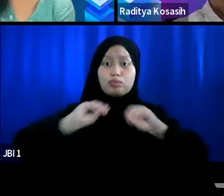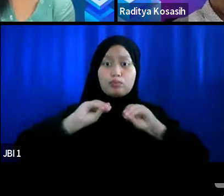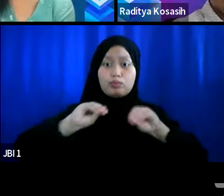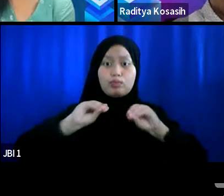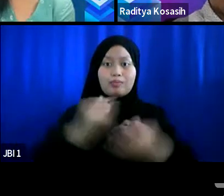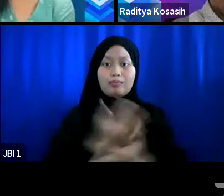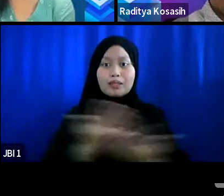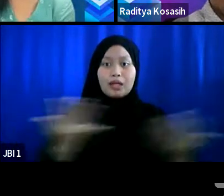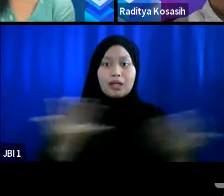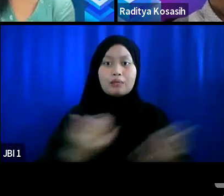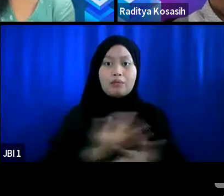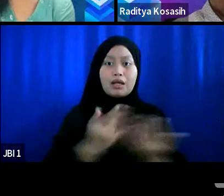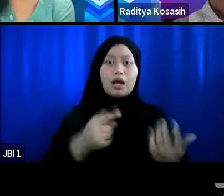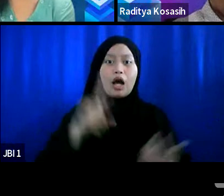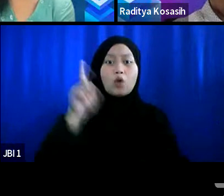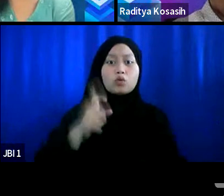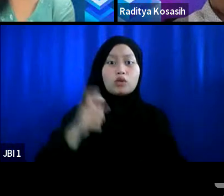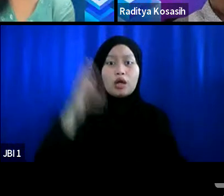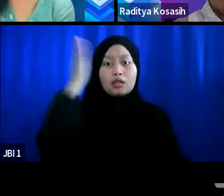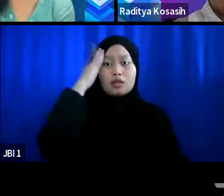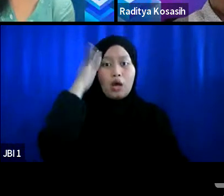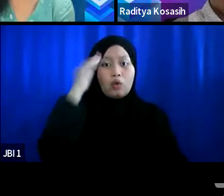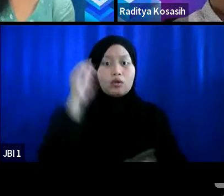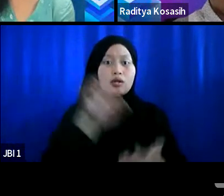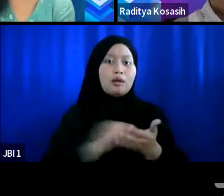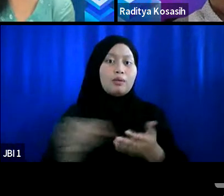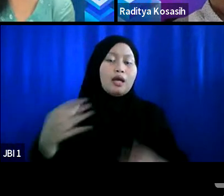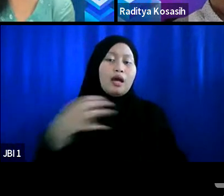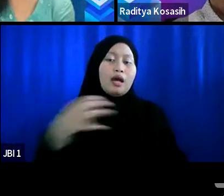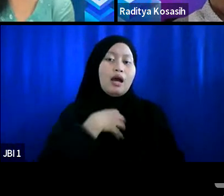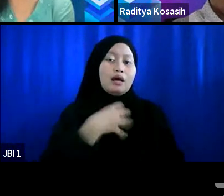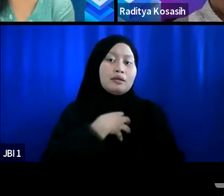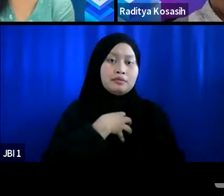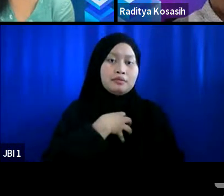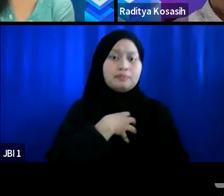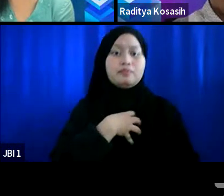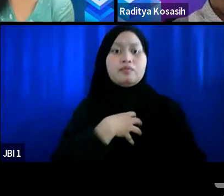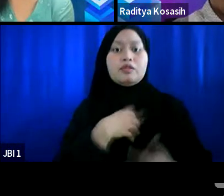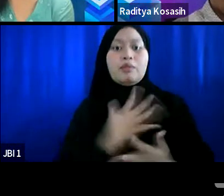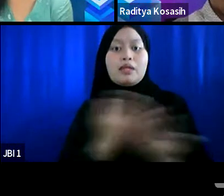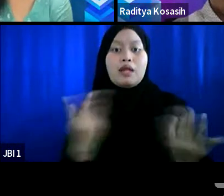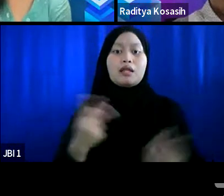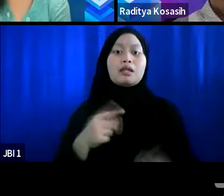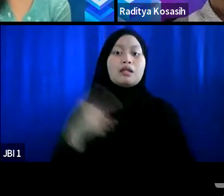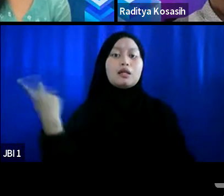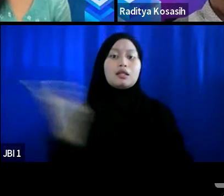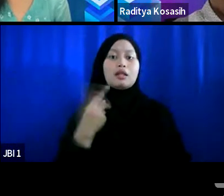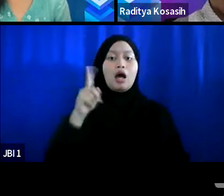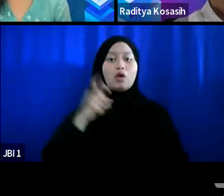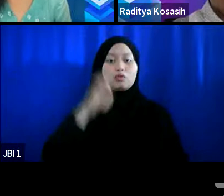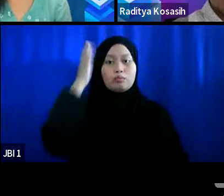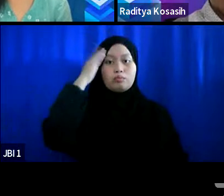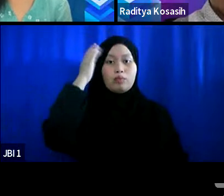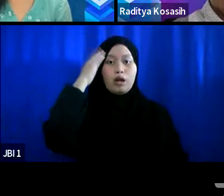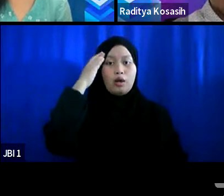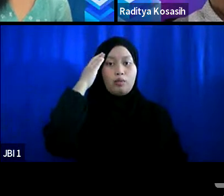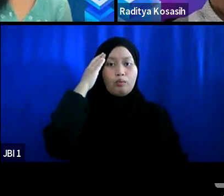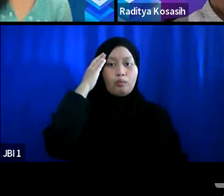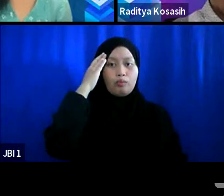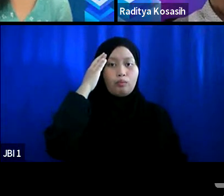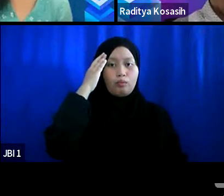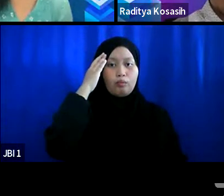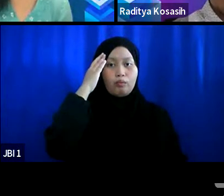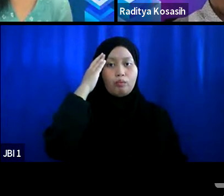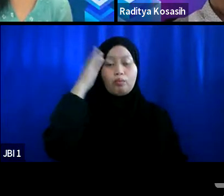masyarakat harus tahu yang namanya khasnya masyarakat tetap harus Palm pertamanya peneliti